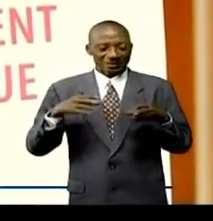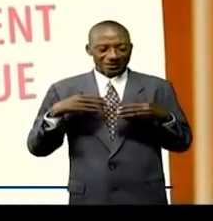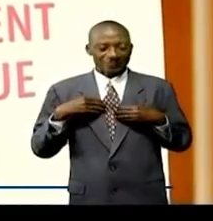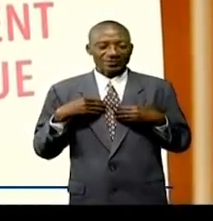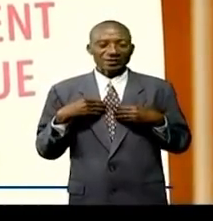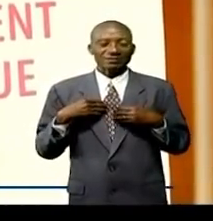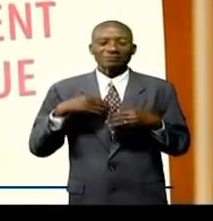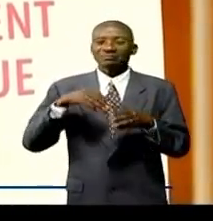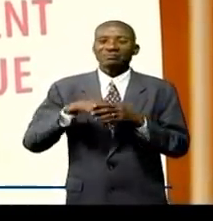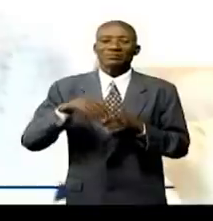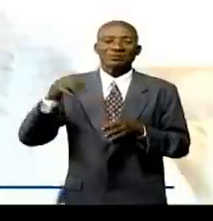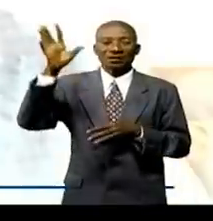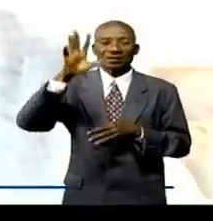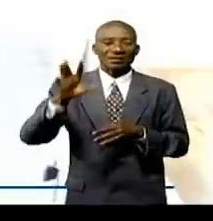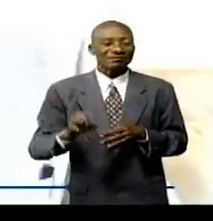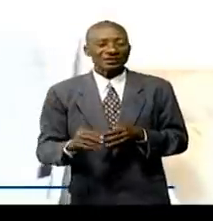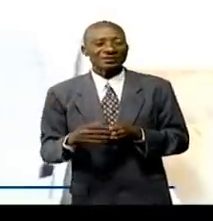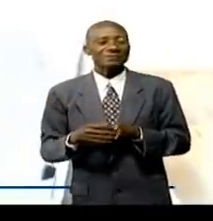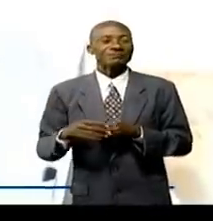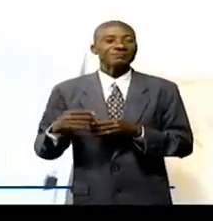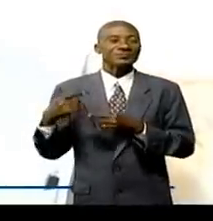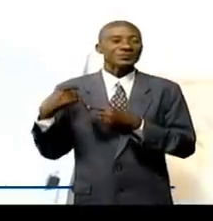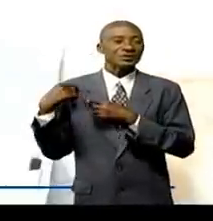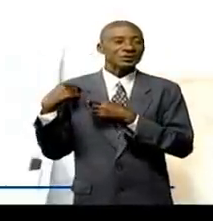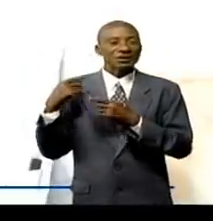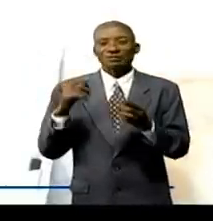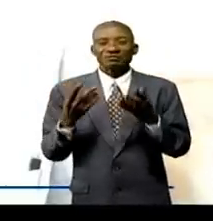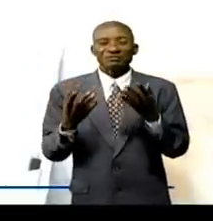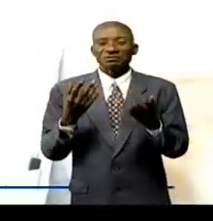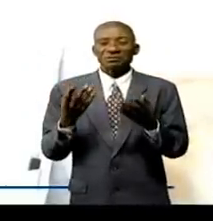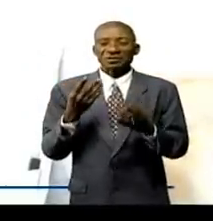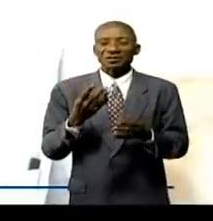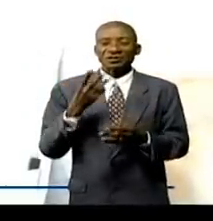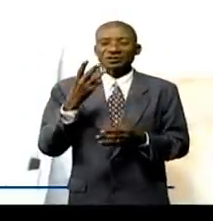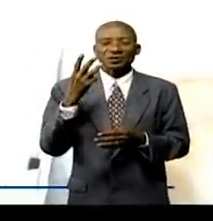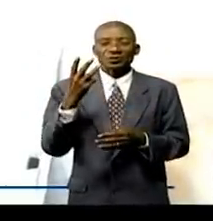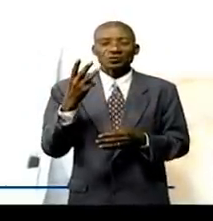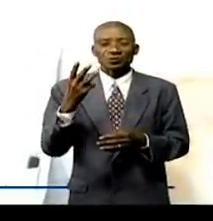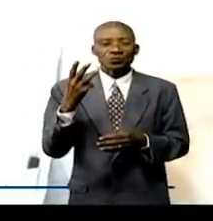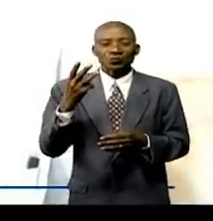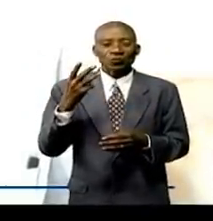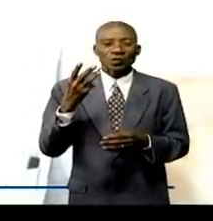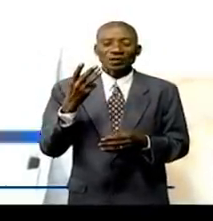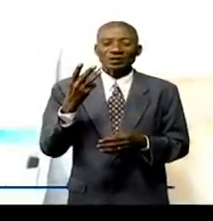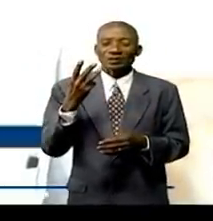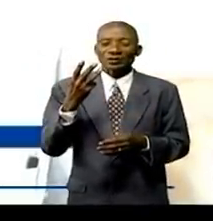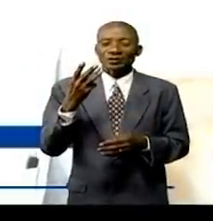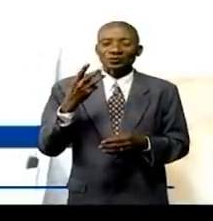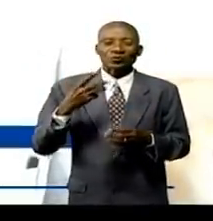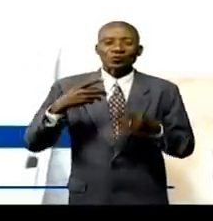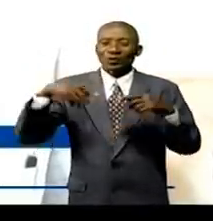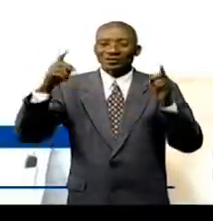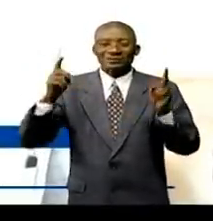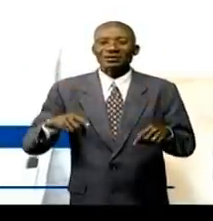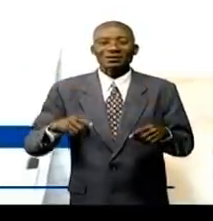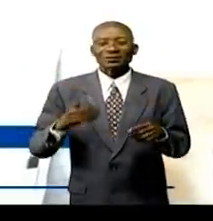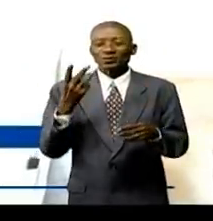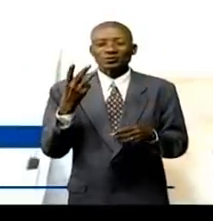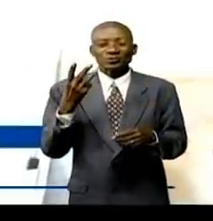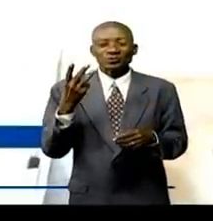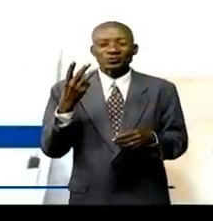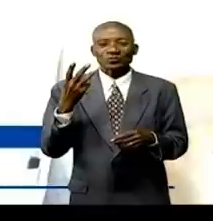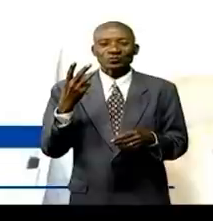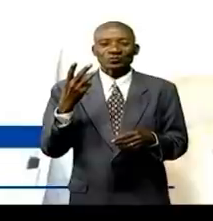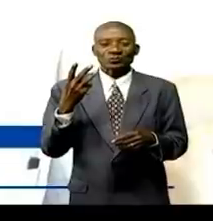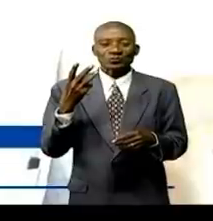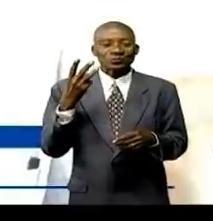africain depuis plus de 3 décennies. La motivation derrière, c'est de pouvoir améliorer la gouvernance